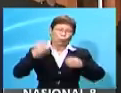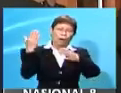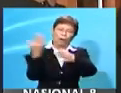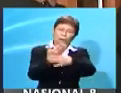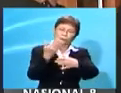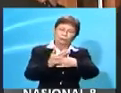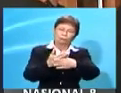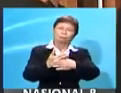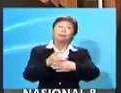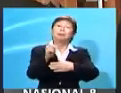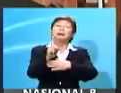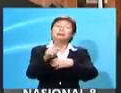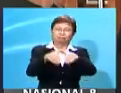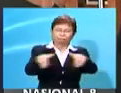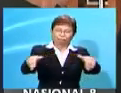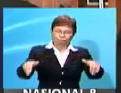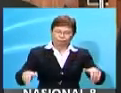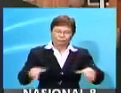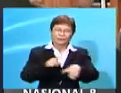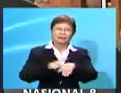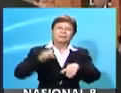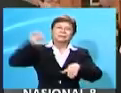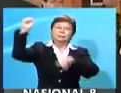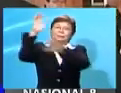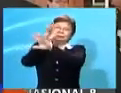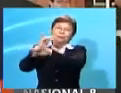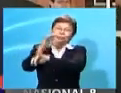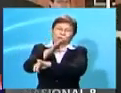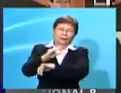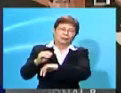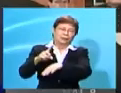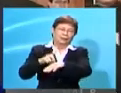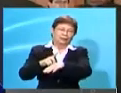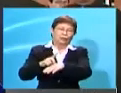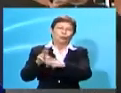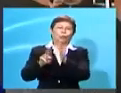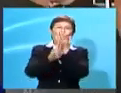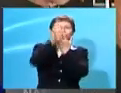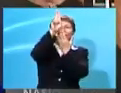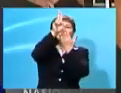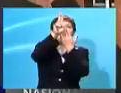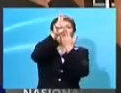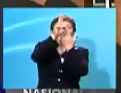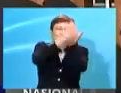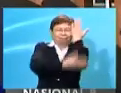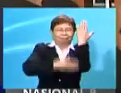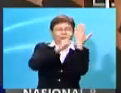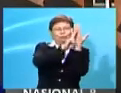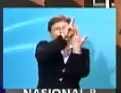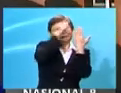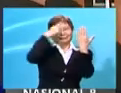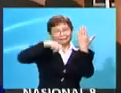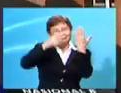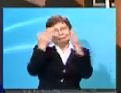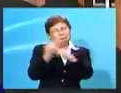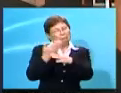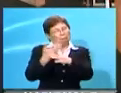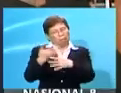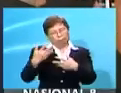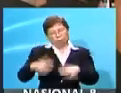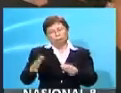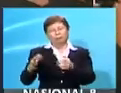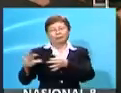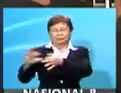sekali di sempadan tu di Sabah Sarawak dan juga di utara semenanj jadi insya-allahah dengan